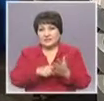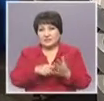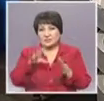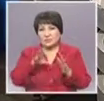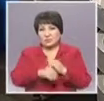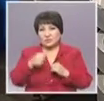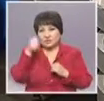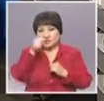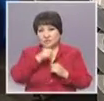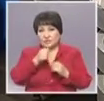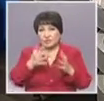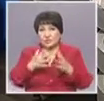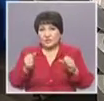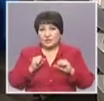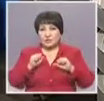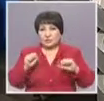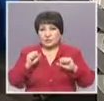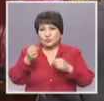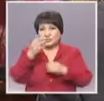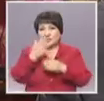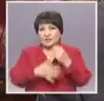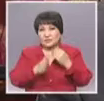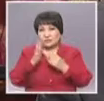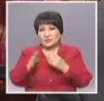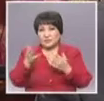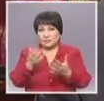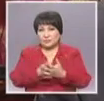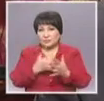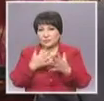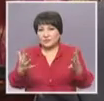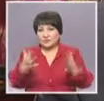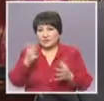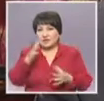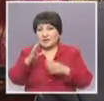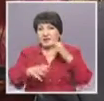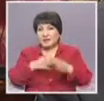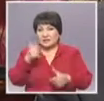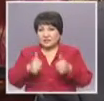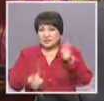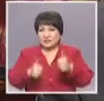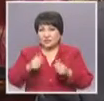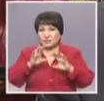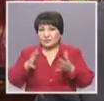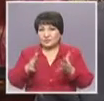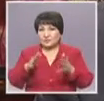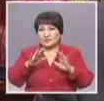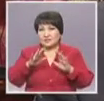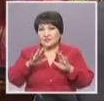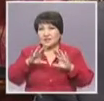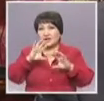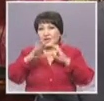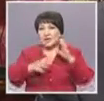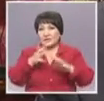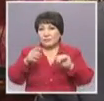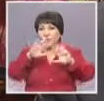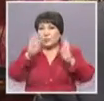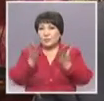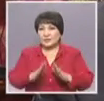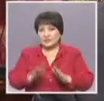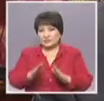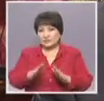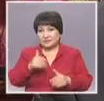спорт орталығы болып табылып жатыр ғой. Үлкен халықаралық жарыстар, үлкен әлем кубогының кезеңдік жарыстары, үлкен әлем